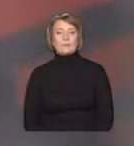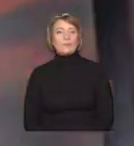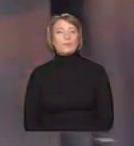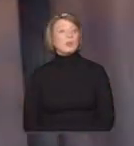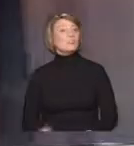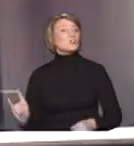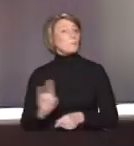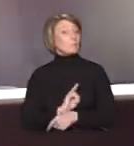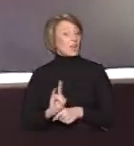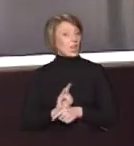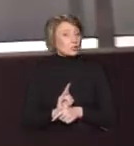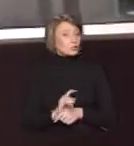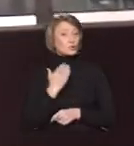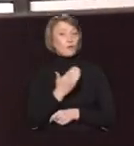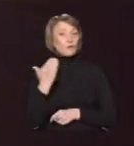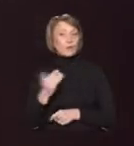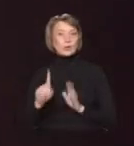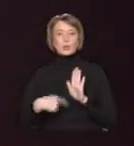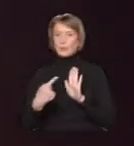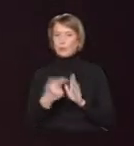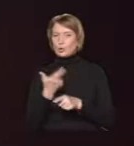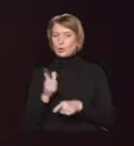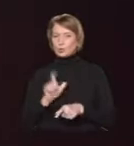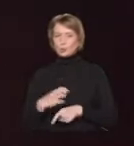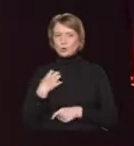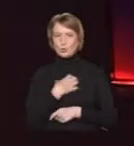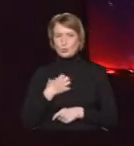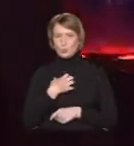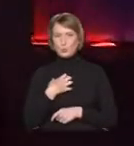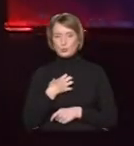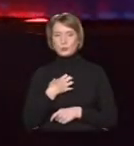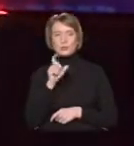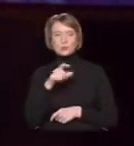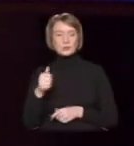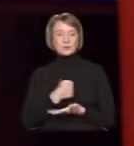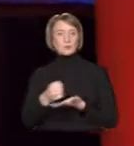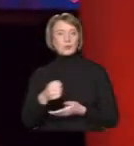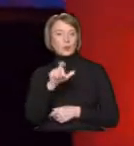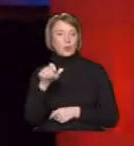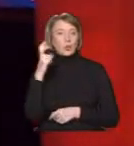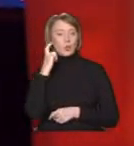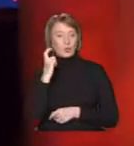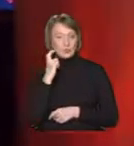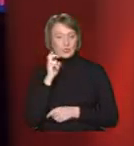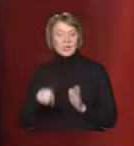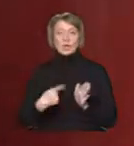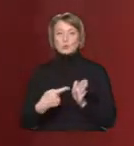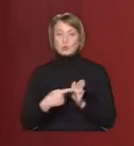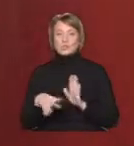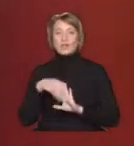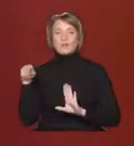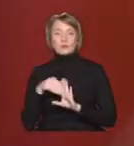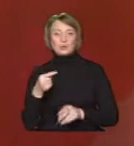Чи брешуть вони? Це питання нас завжди дуже сильно турбує. Вони – це кандидати на посаду міського голови. Саме сьогодні у столичному відборі